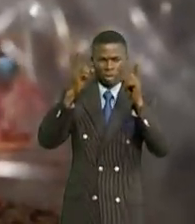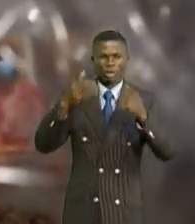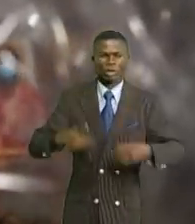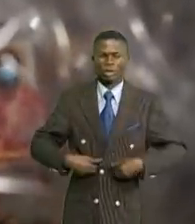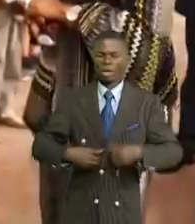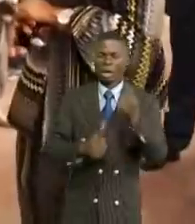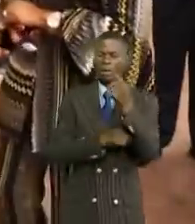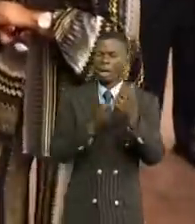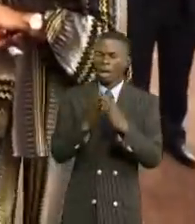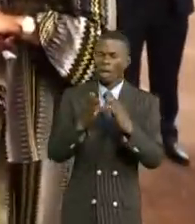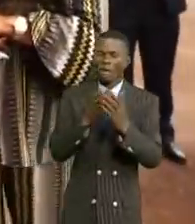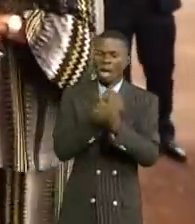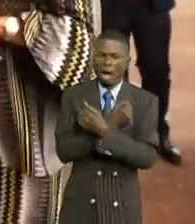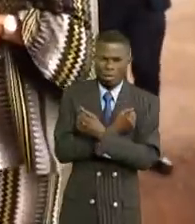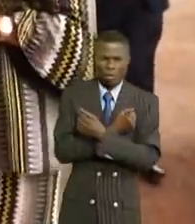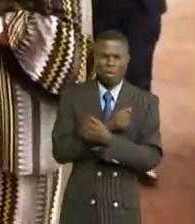passion